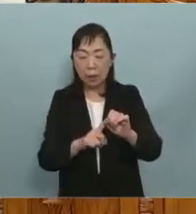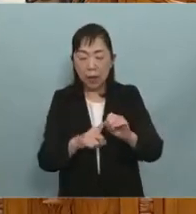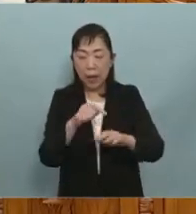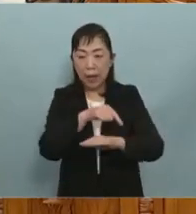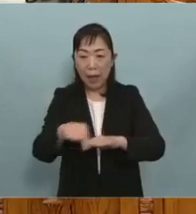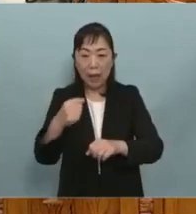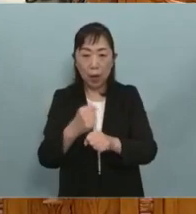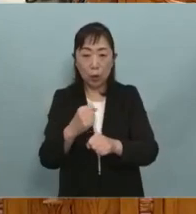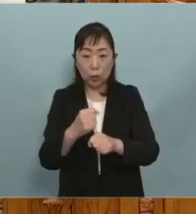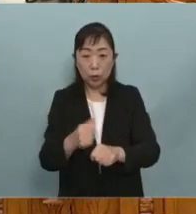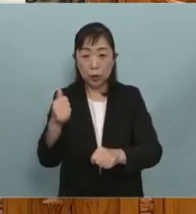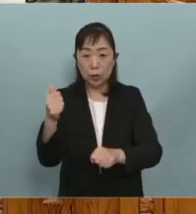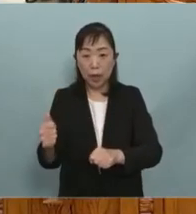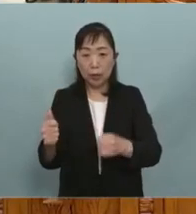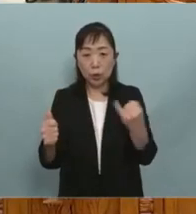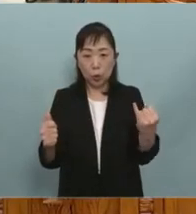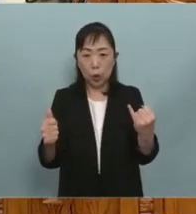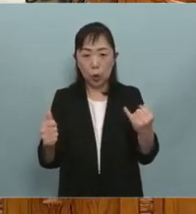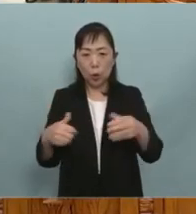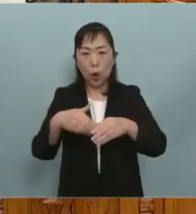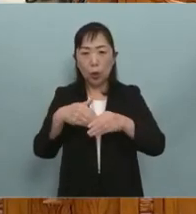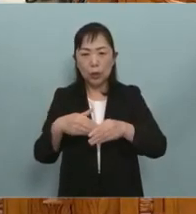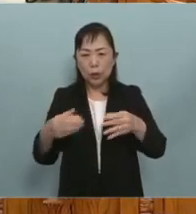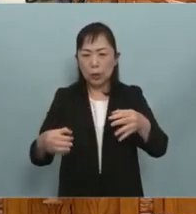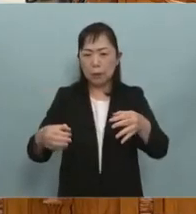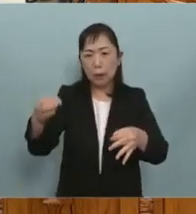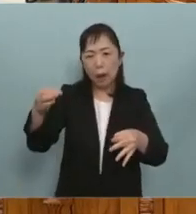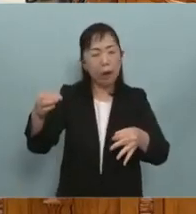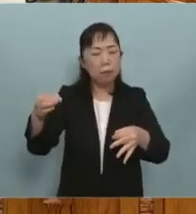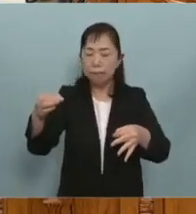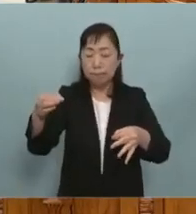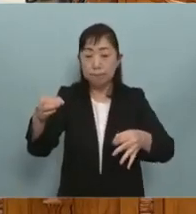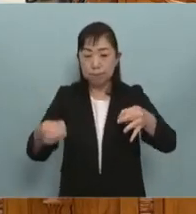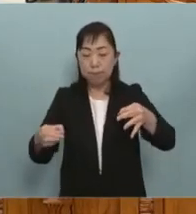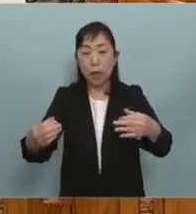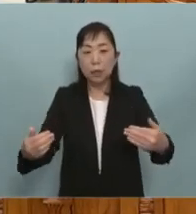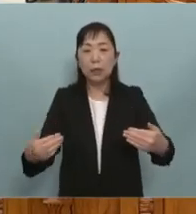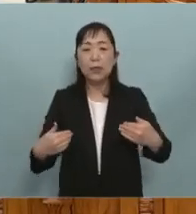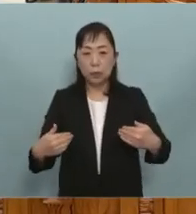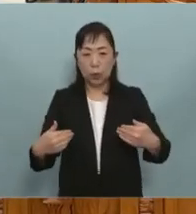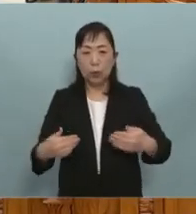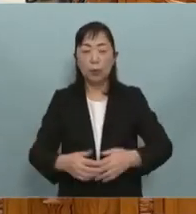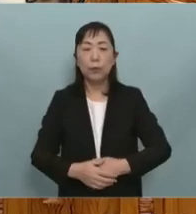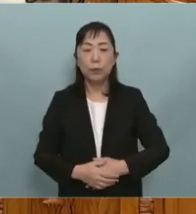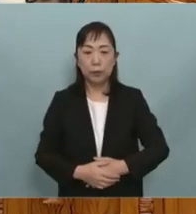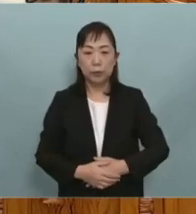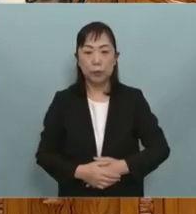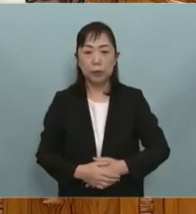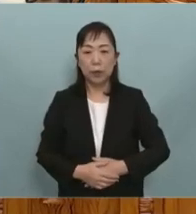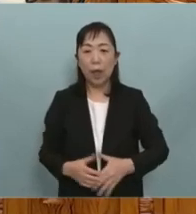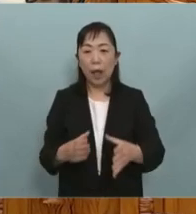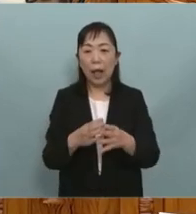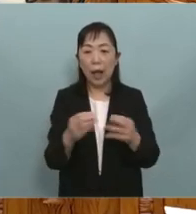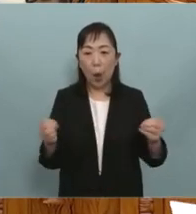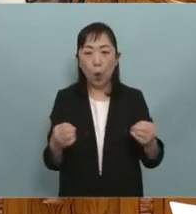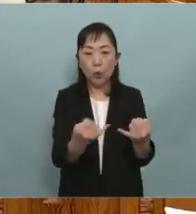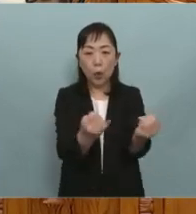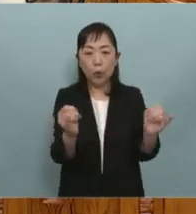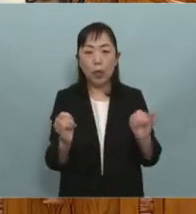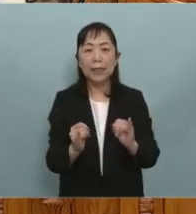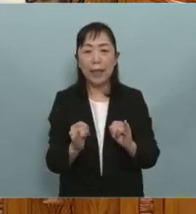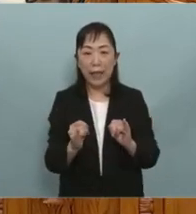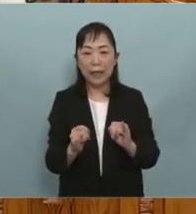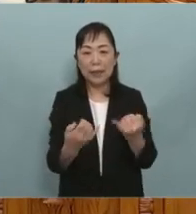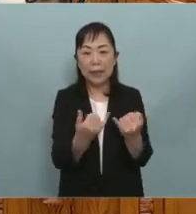男女官の賃金格差の是正は引き続き金の課題です多くの女性に